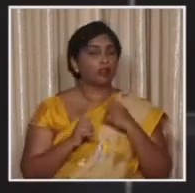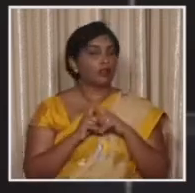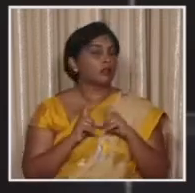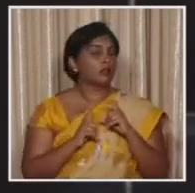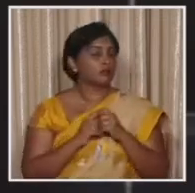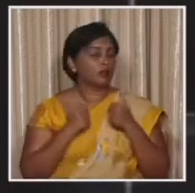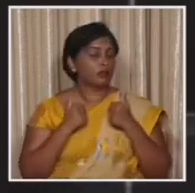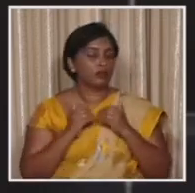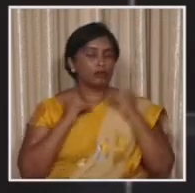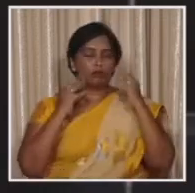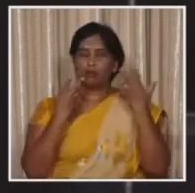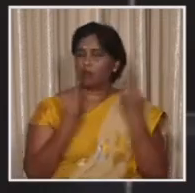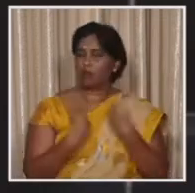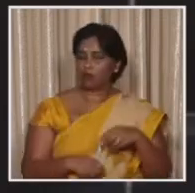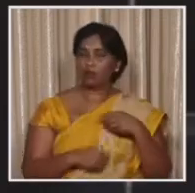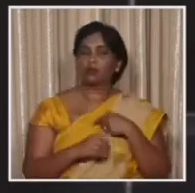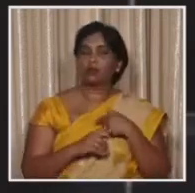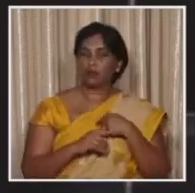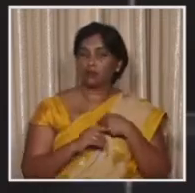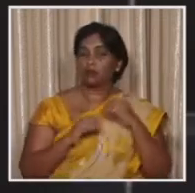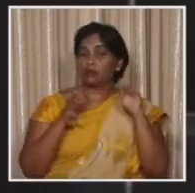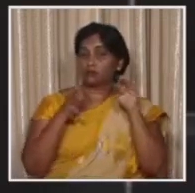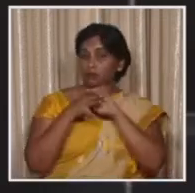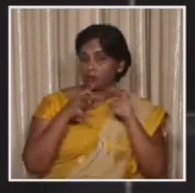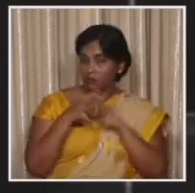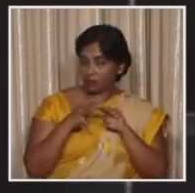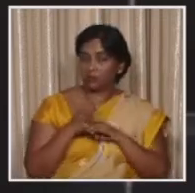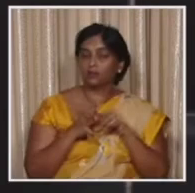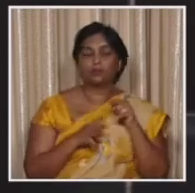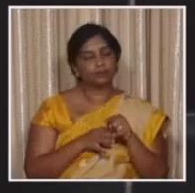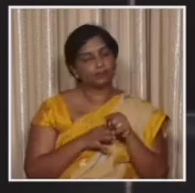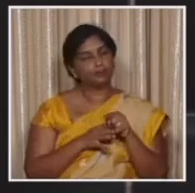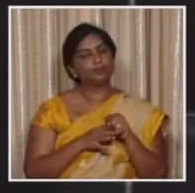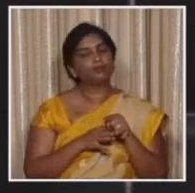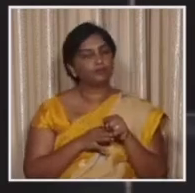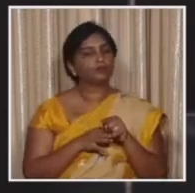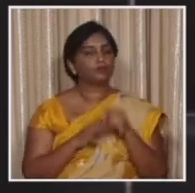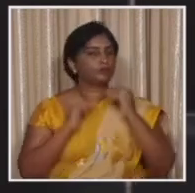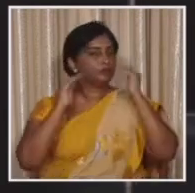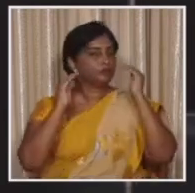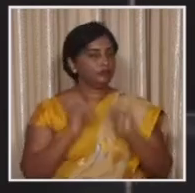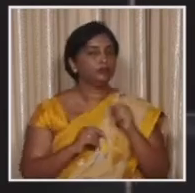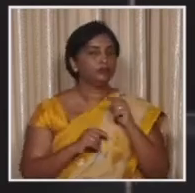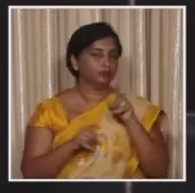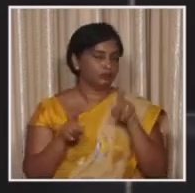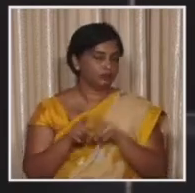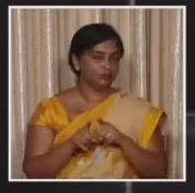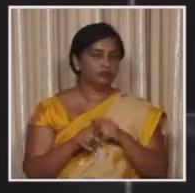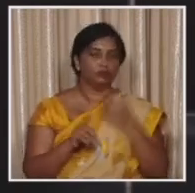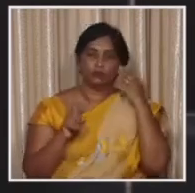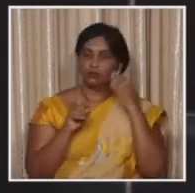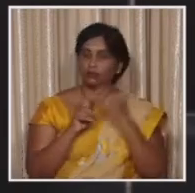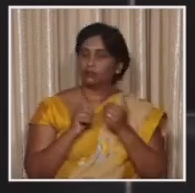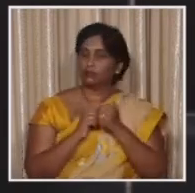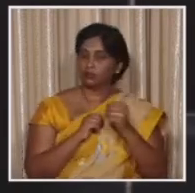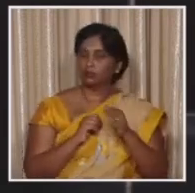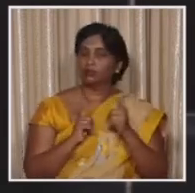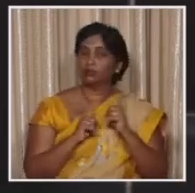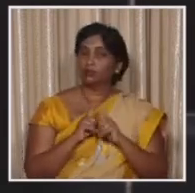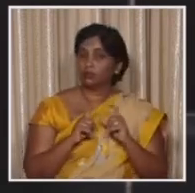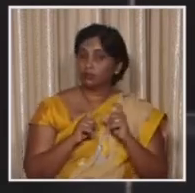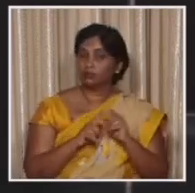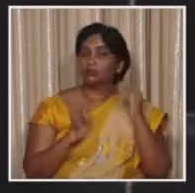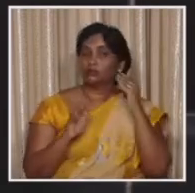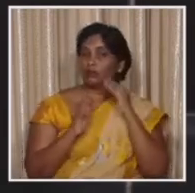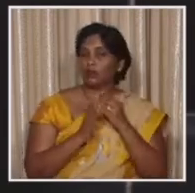අධ්‍යාපනයේ ගුණාත්මක බව පිරිහෙනවා. අපි රෑන්කින් වලදී ශ්‍රේණිගත කිරීමේදී පහළට වදිනවා. ඒ නිසා මේ ගැන කල්පනා කරලා අධ්‍යාපනයේ